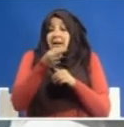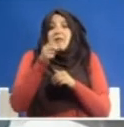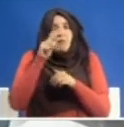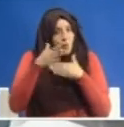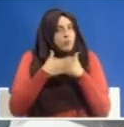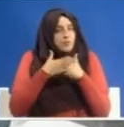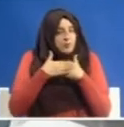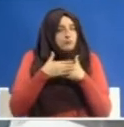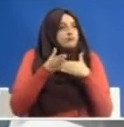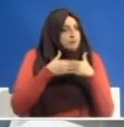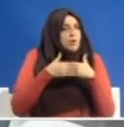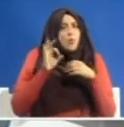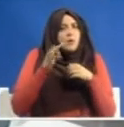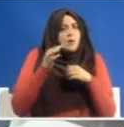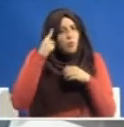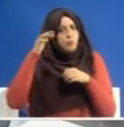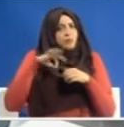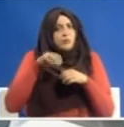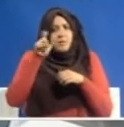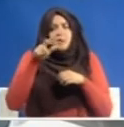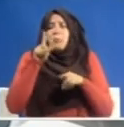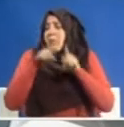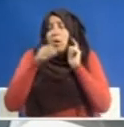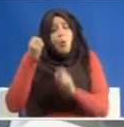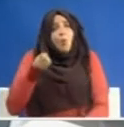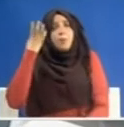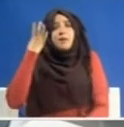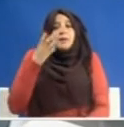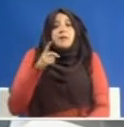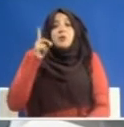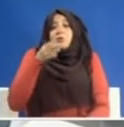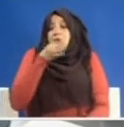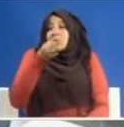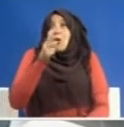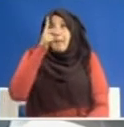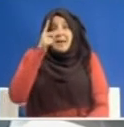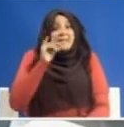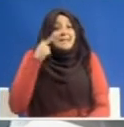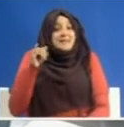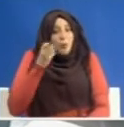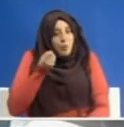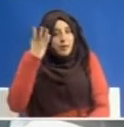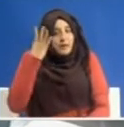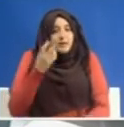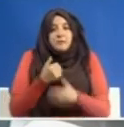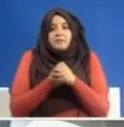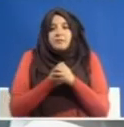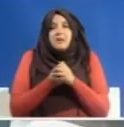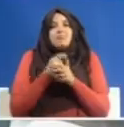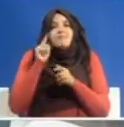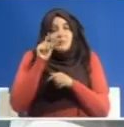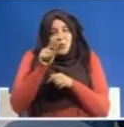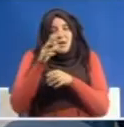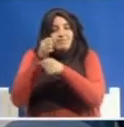تنفع المؤمنين، كل واحد منا ينسى. قال ربي واذكر ربك إذا نسيت، ولكن بنتي شدي في